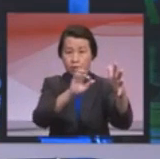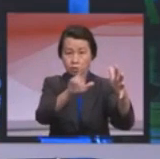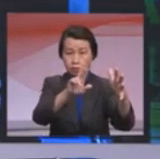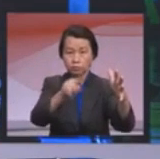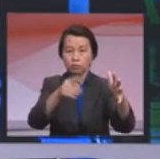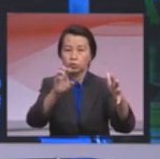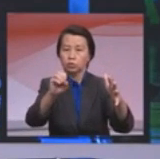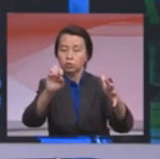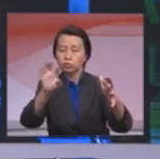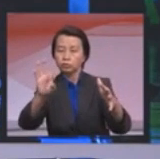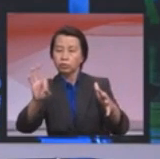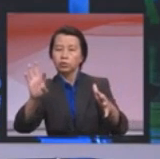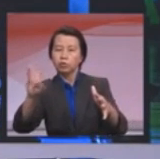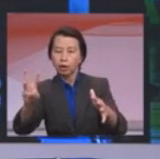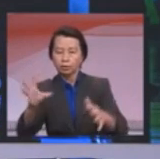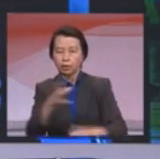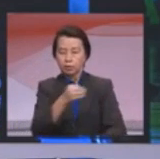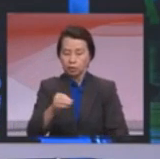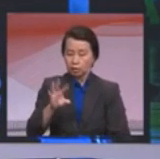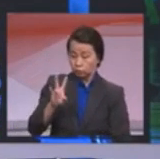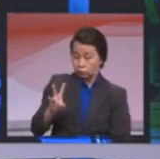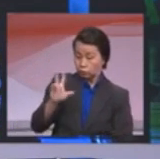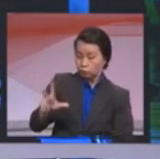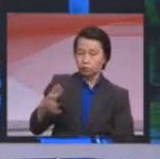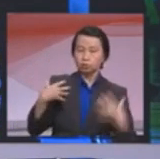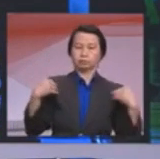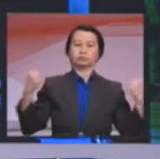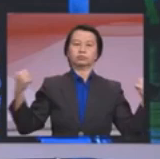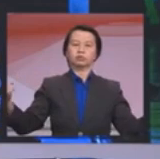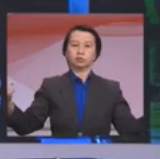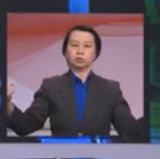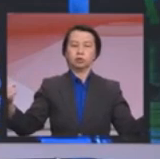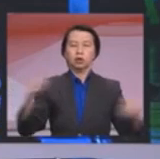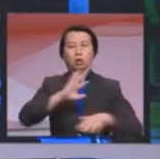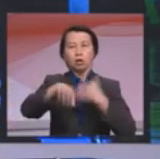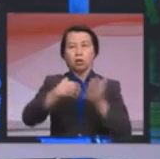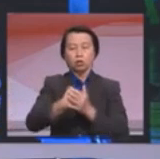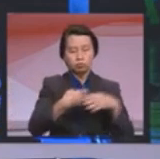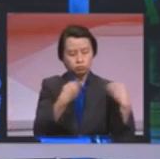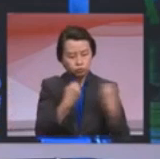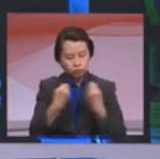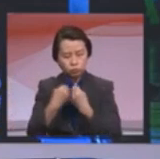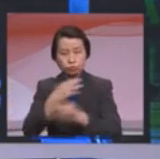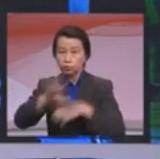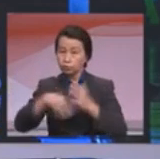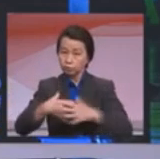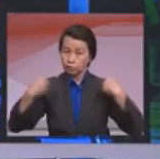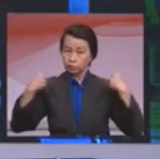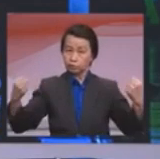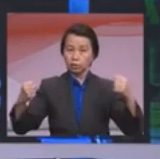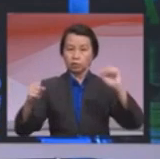15,096 kes. Manakala 73 kes sembuh dilaporkan menjadikan jumlah kumulatif kes sembuh